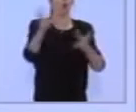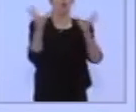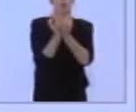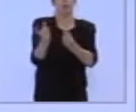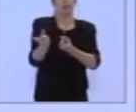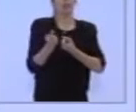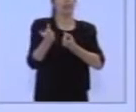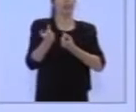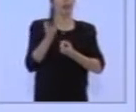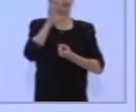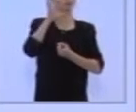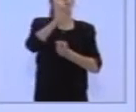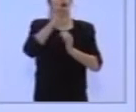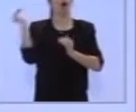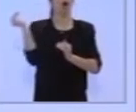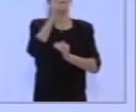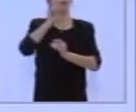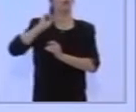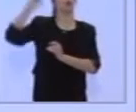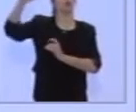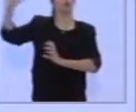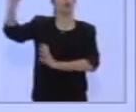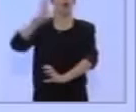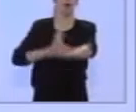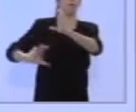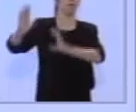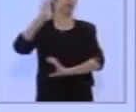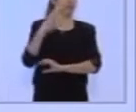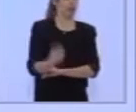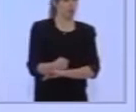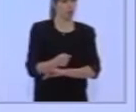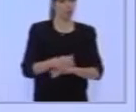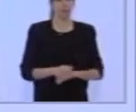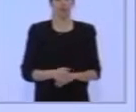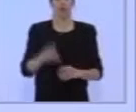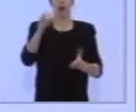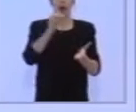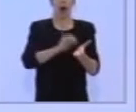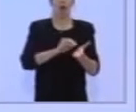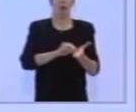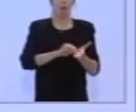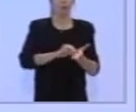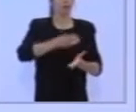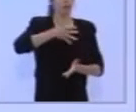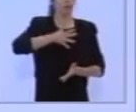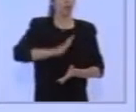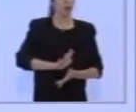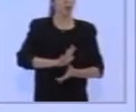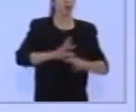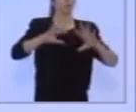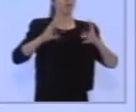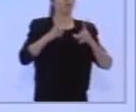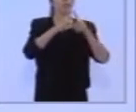τις άμεσες ξένες επενδύσεις. Ενώ παράλληλα, στοχεύουμε να αναδιαρθρώσουμε τον Enterprise Greece για να μπορέσει να